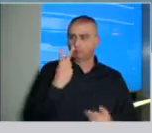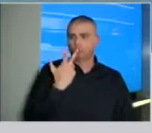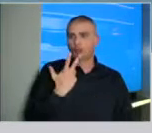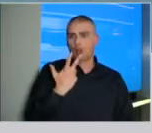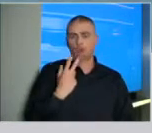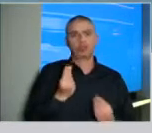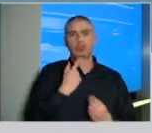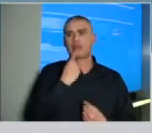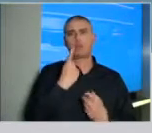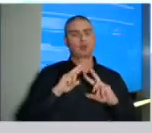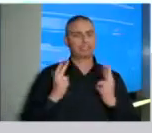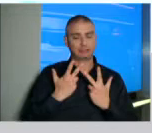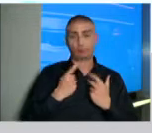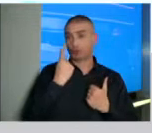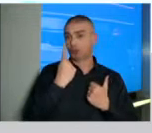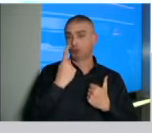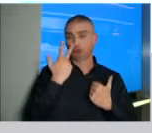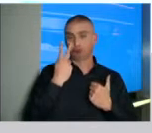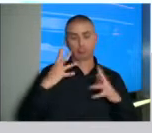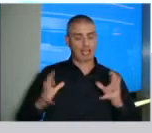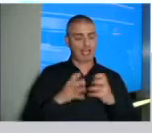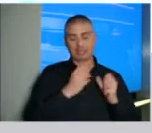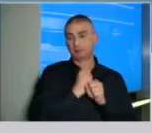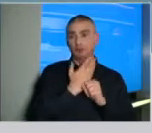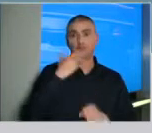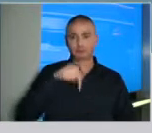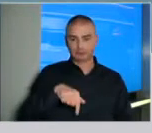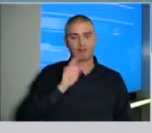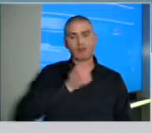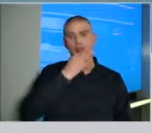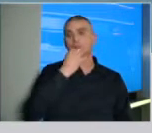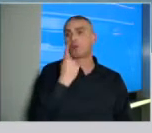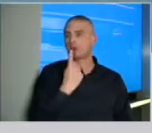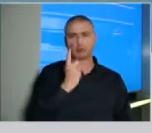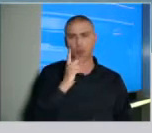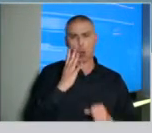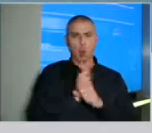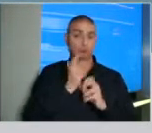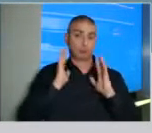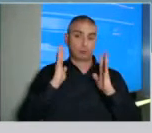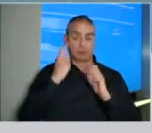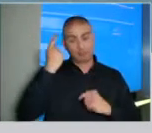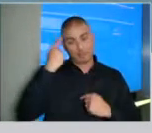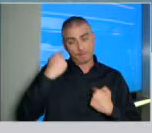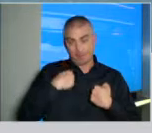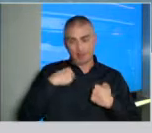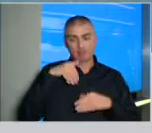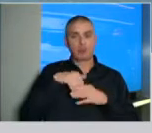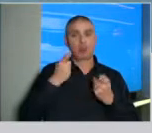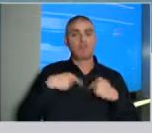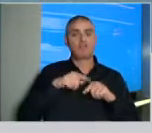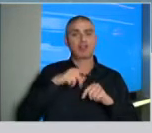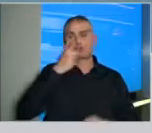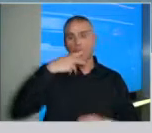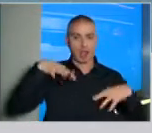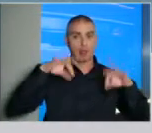התבטאויות ציבוריות, שני כנסים שהוא עשה בישראל, ונאום אחד לא מוצלח מדי לפחות בעיניי בוועידת